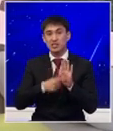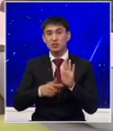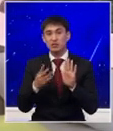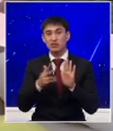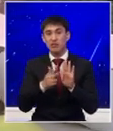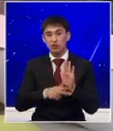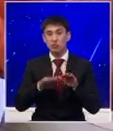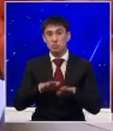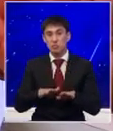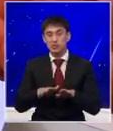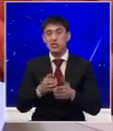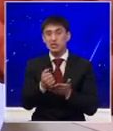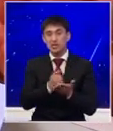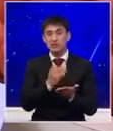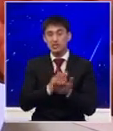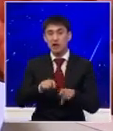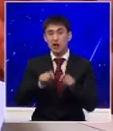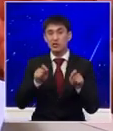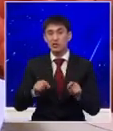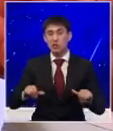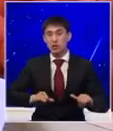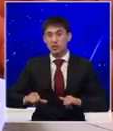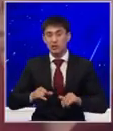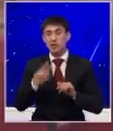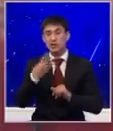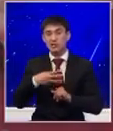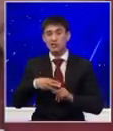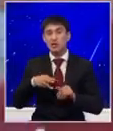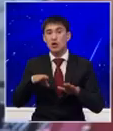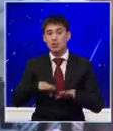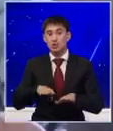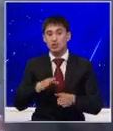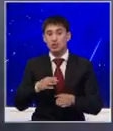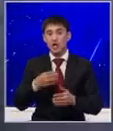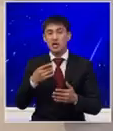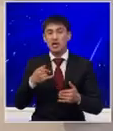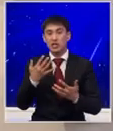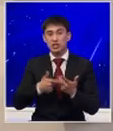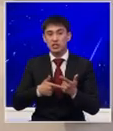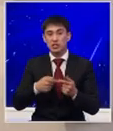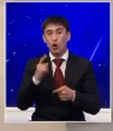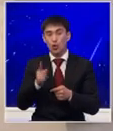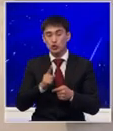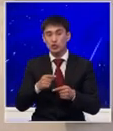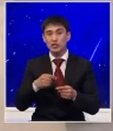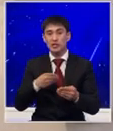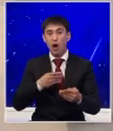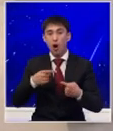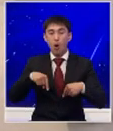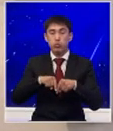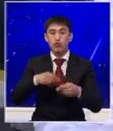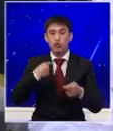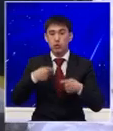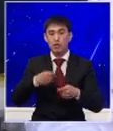70-80 мест. В резерве есть и открытый базар на 30 торговых точек. Рынок рассчитан как на розничную, так и на оптовую